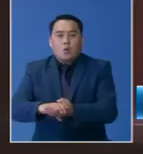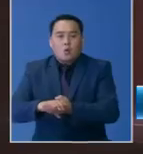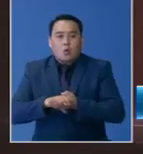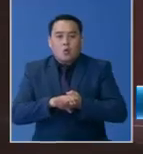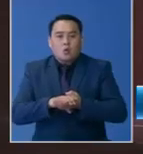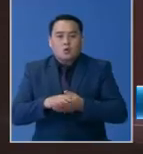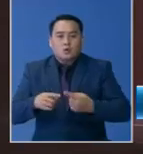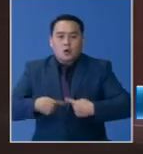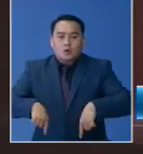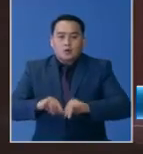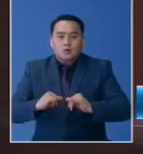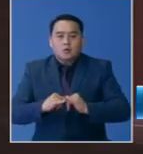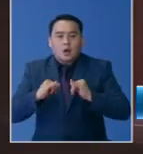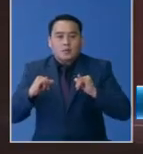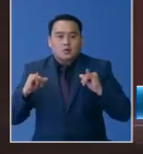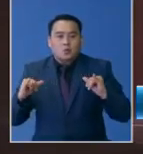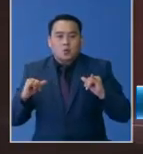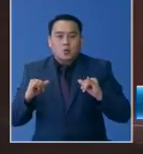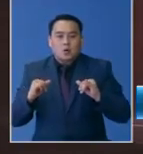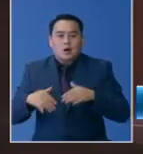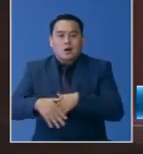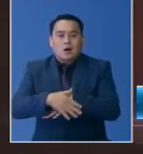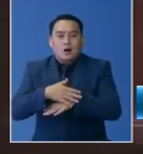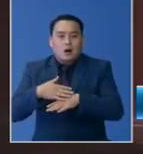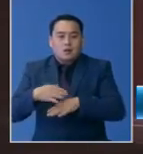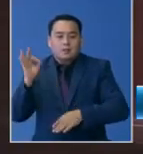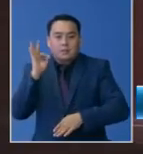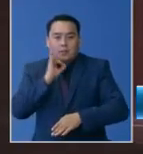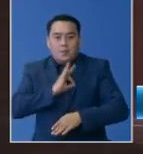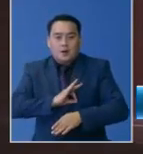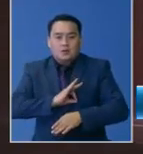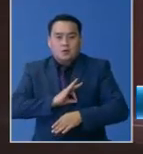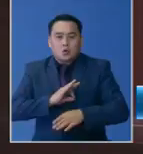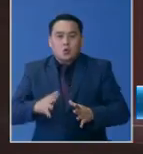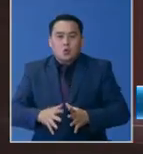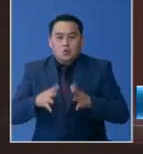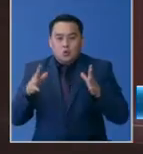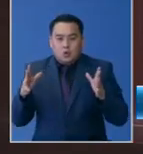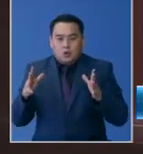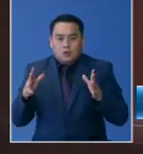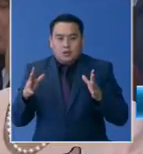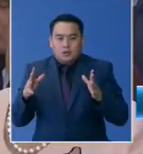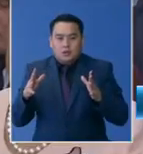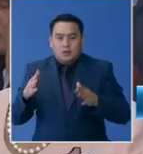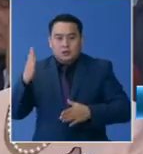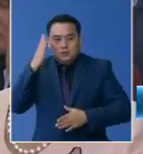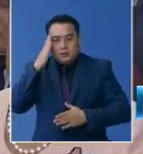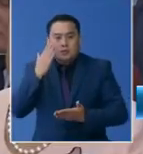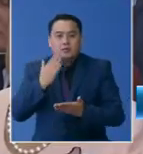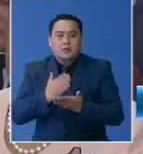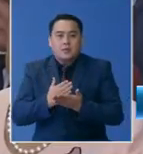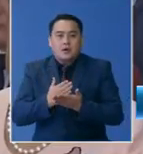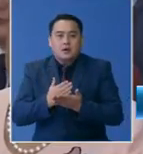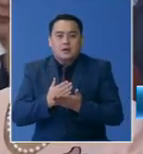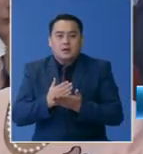қоғамдық институттарды дамытуға, оның халықтың игілігіне пайдалануға үлкен себептер бар.